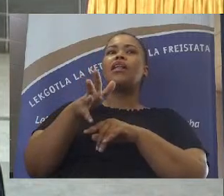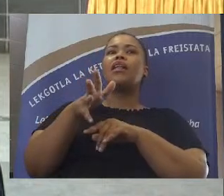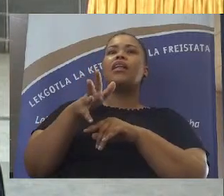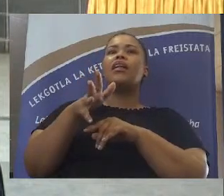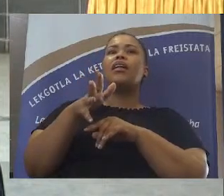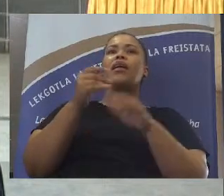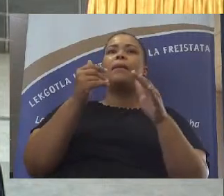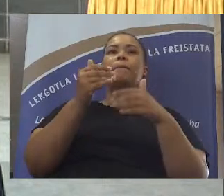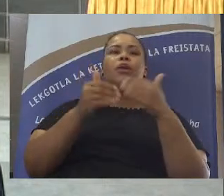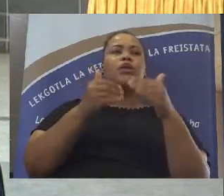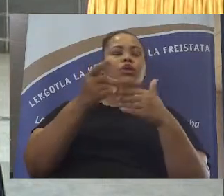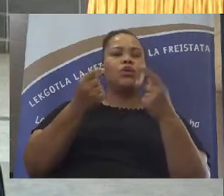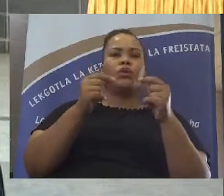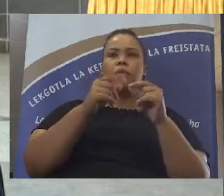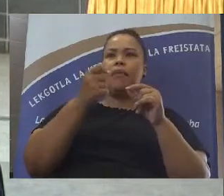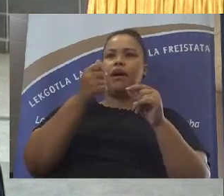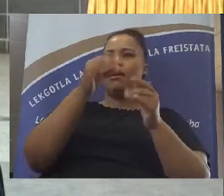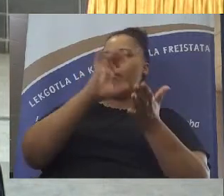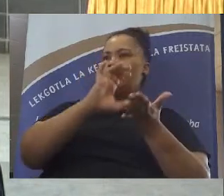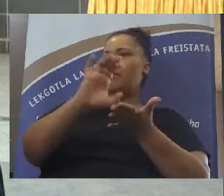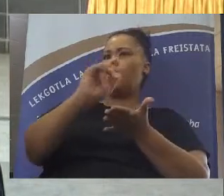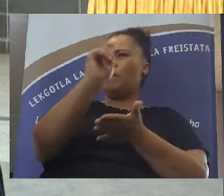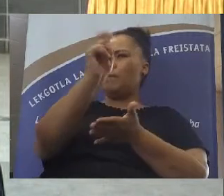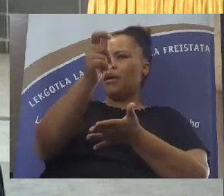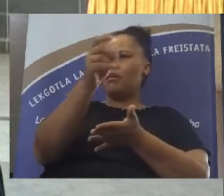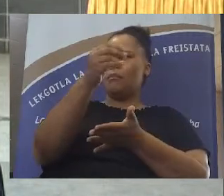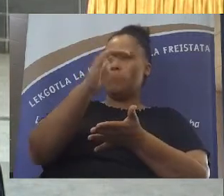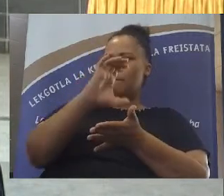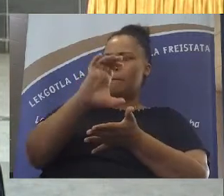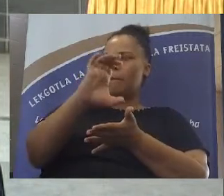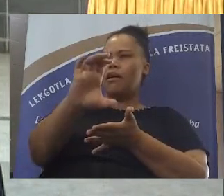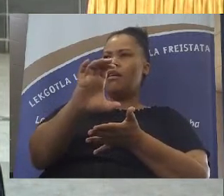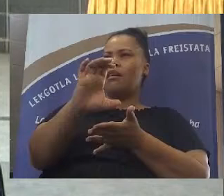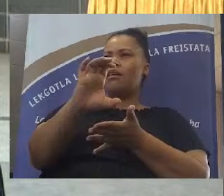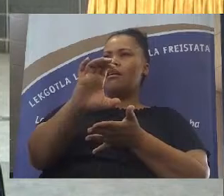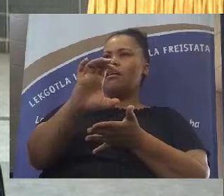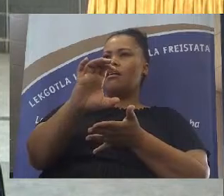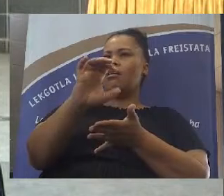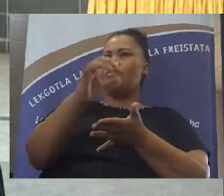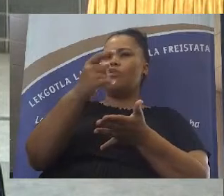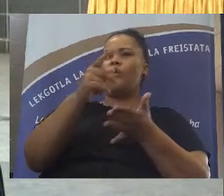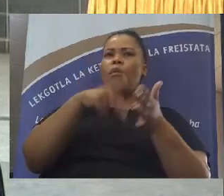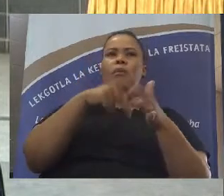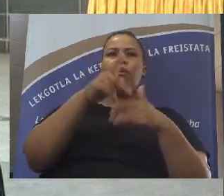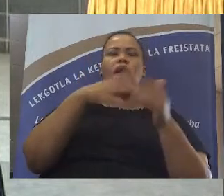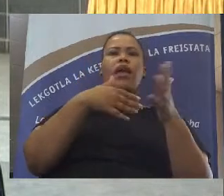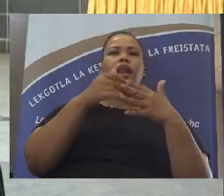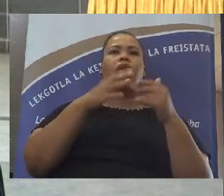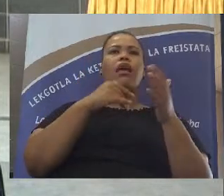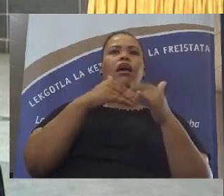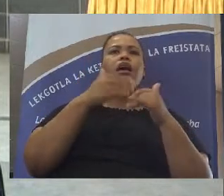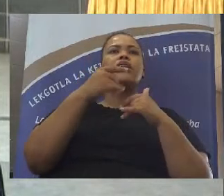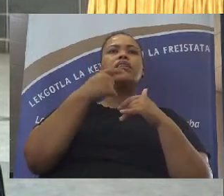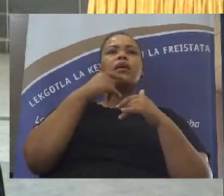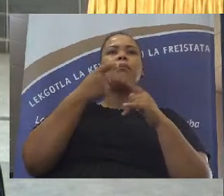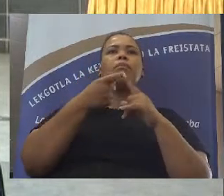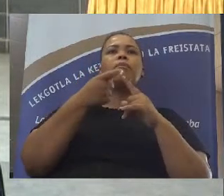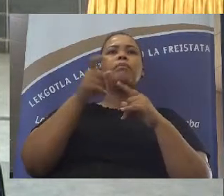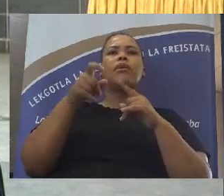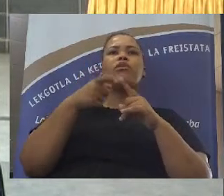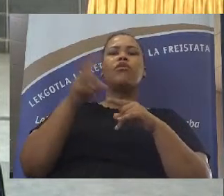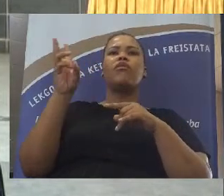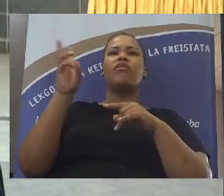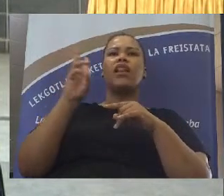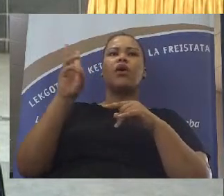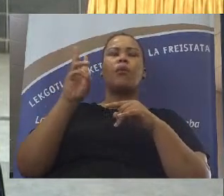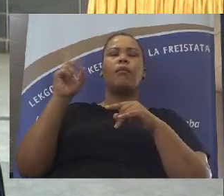daai prosesse deur, jy betaal allei klomp geld om jou compliant te maak vir enige project. Dan kry jy ook kom met welkom met 'n van die project onder